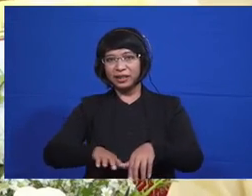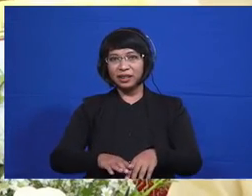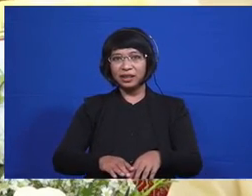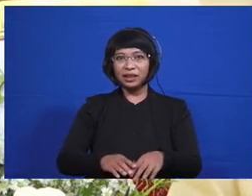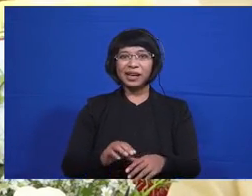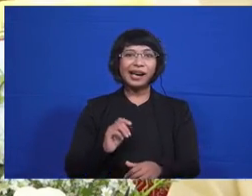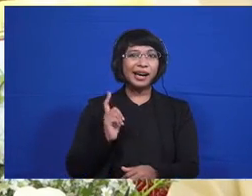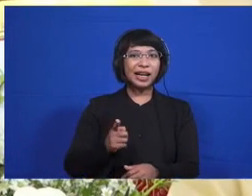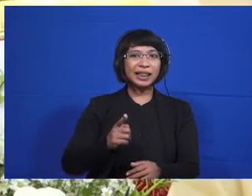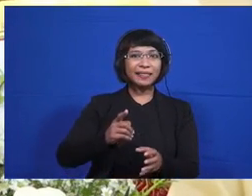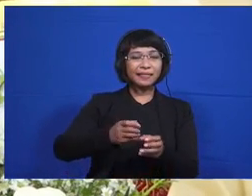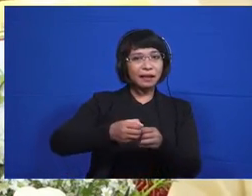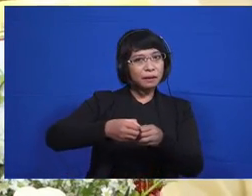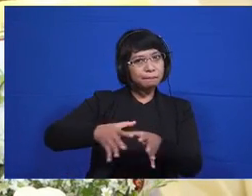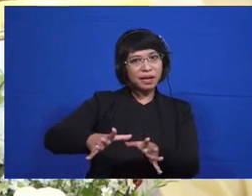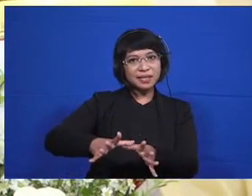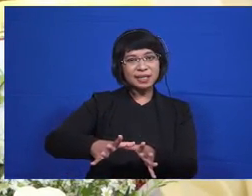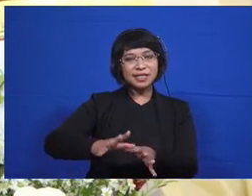terlepas di surga.